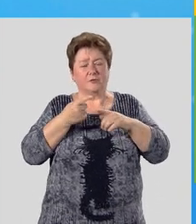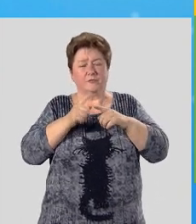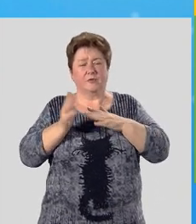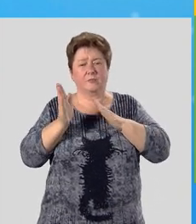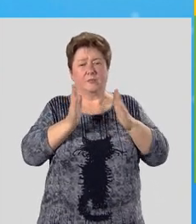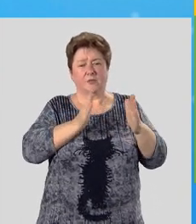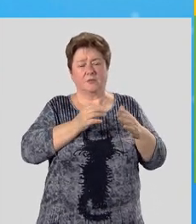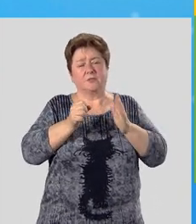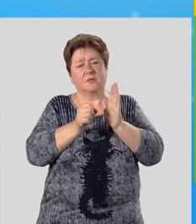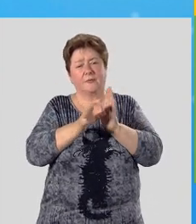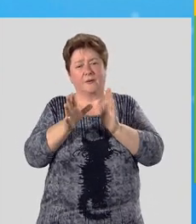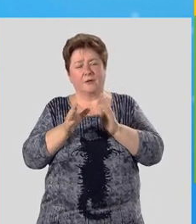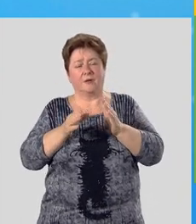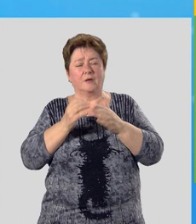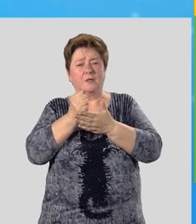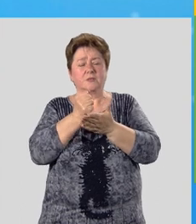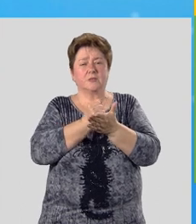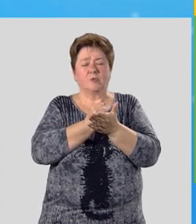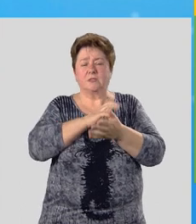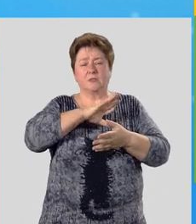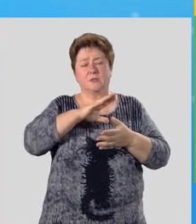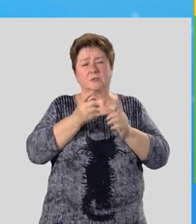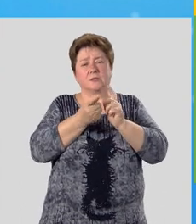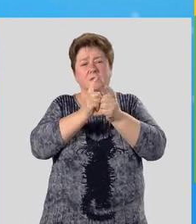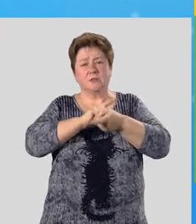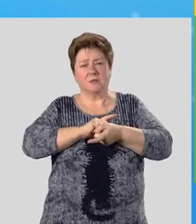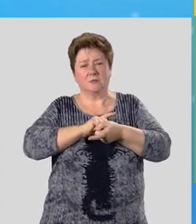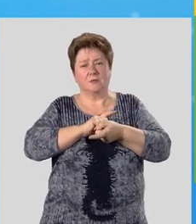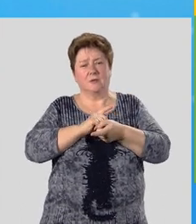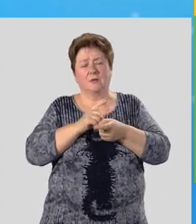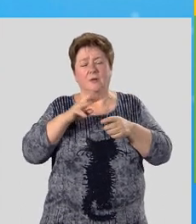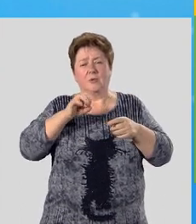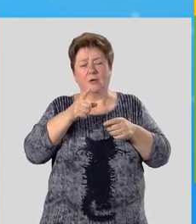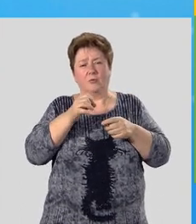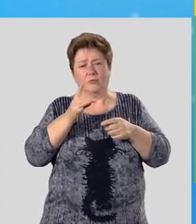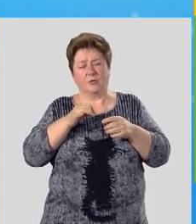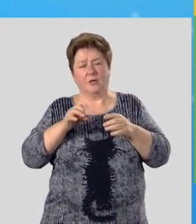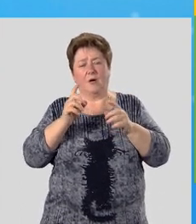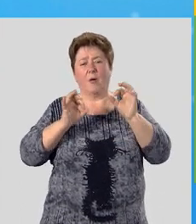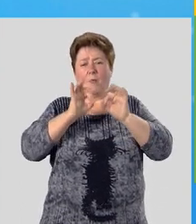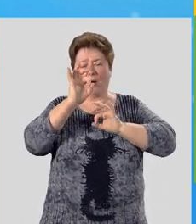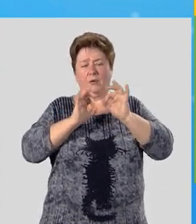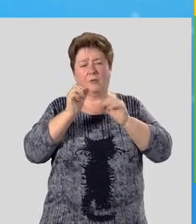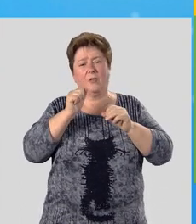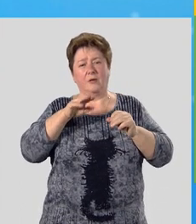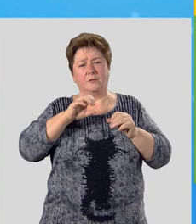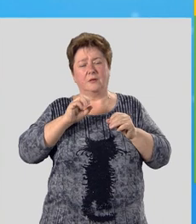этом процессе энергия запасается в синтезируемых в митохондриях молекулах